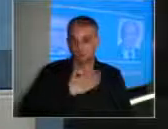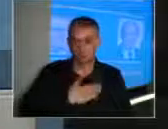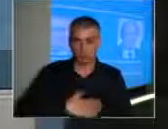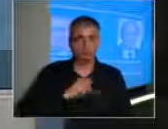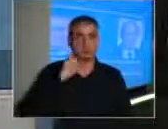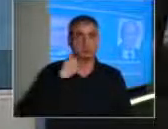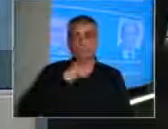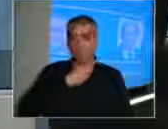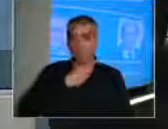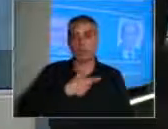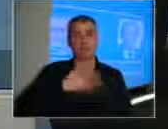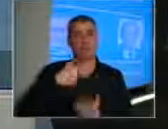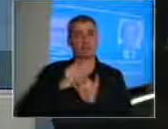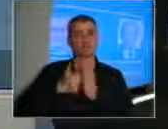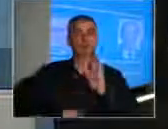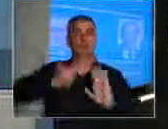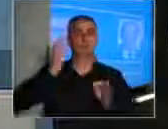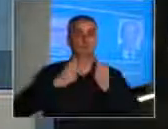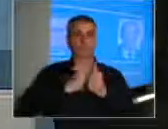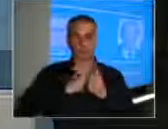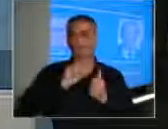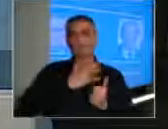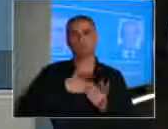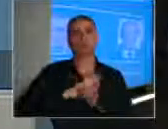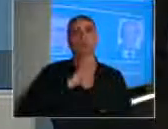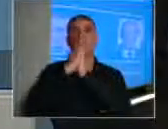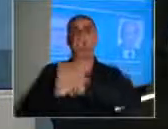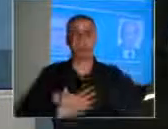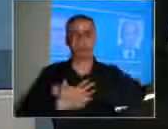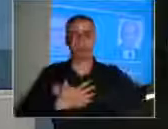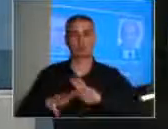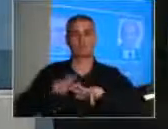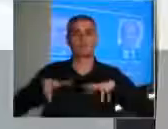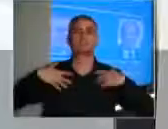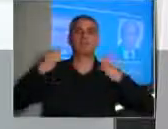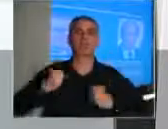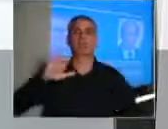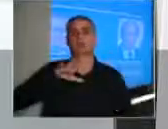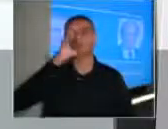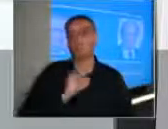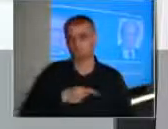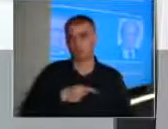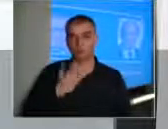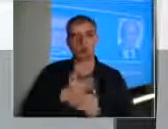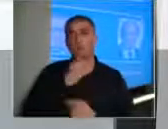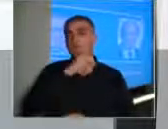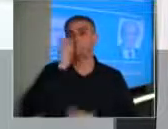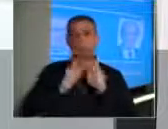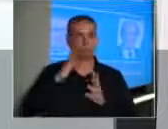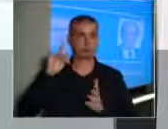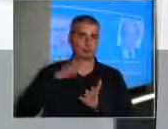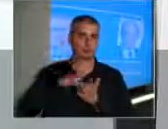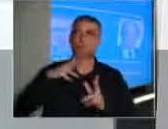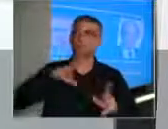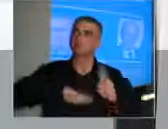שהילד שקד תמשיך להיות שרת משפטים, ומי שרוצה לשנות את המצב הביטחוני בדרום, שמיליון אנשים תחת